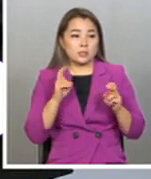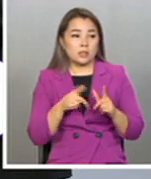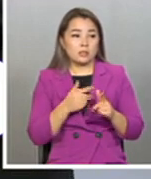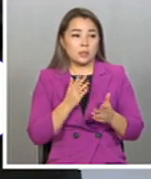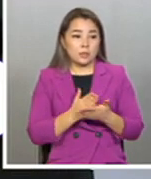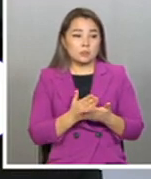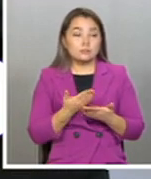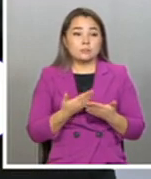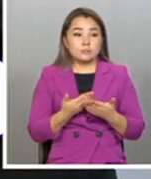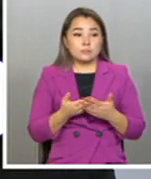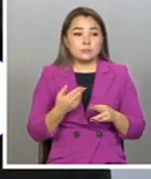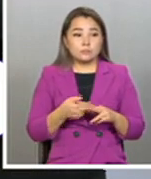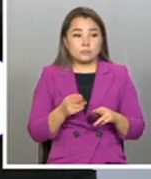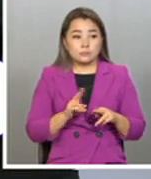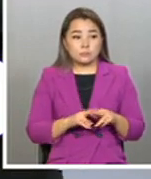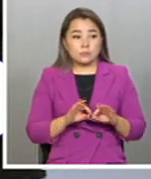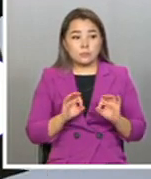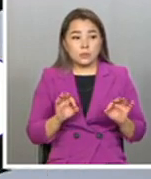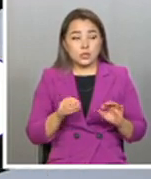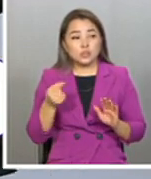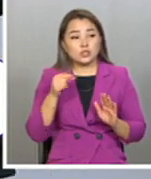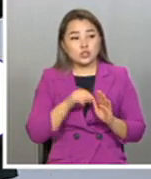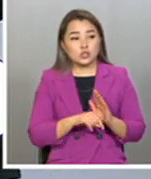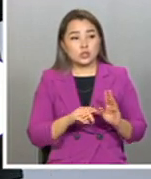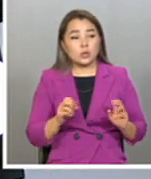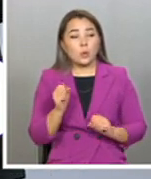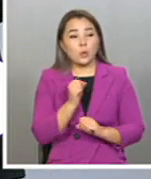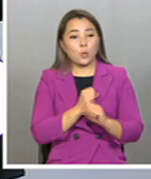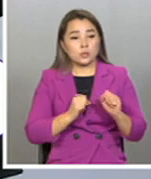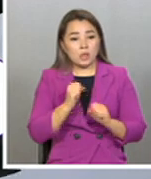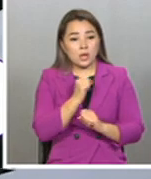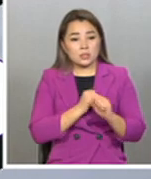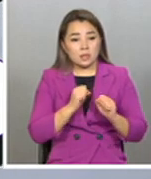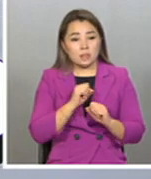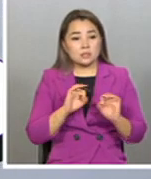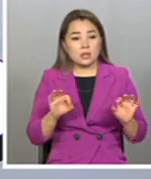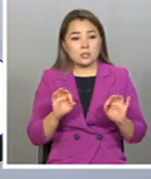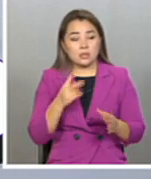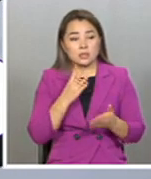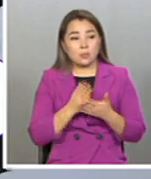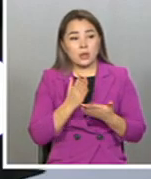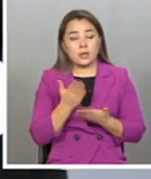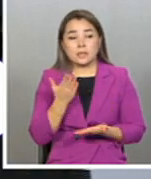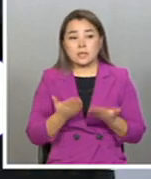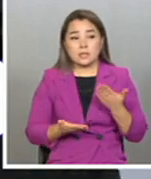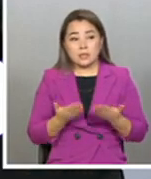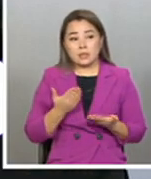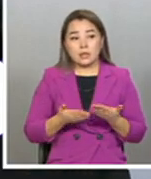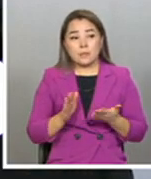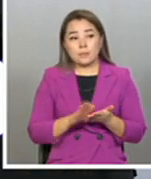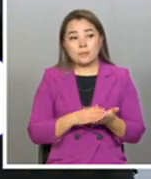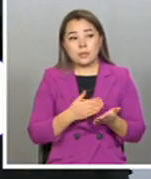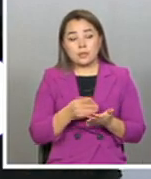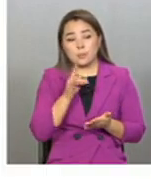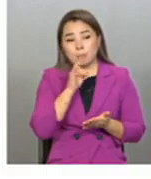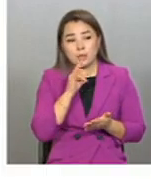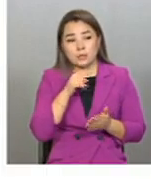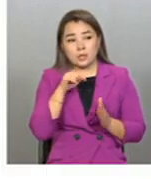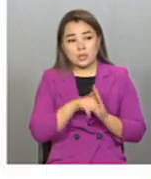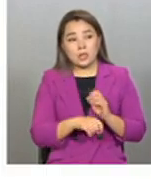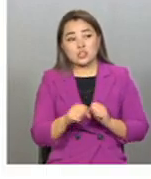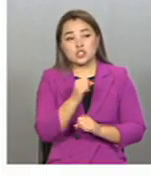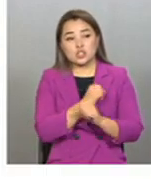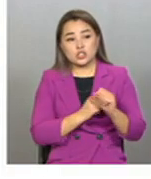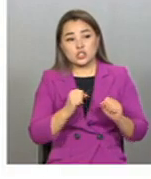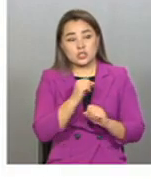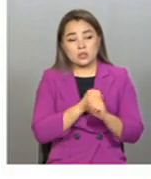Біз алдымен енді іштен жанатын жылулық қозғалтқыштарға тоқталатын болсақ, егер жанармай цилиндрдің ішінде жанатын болса,